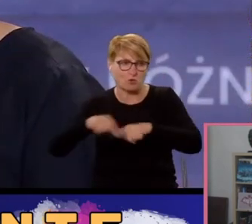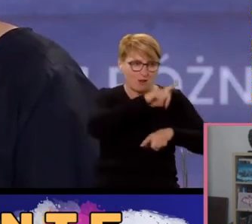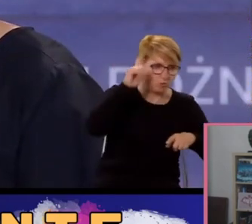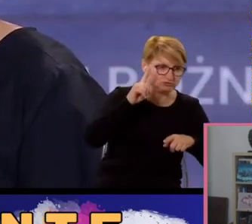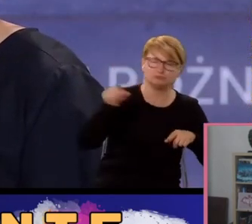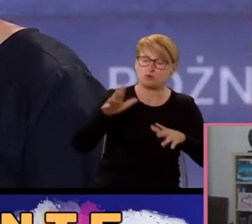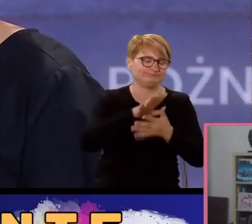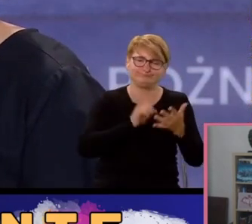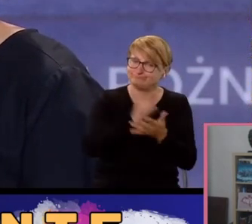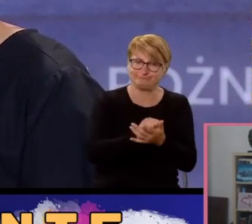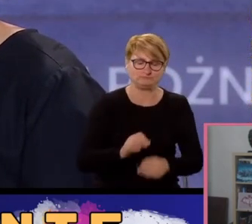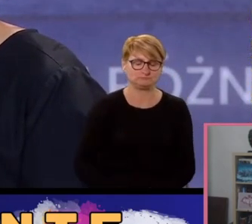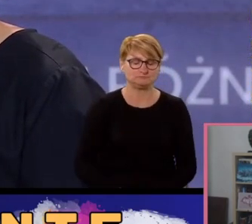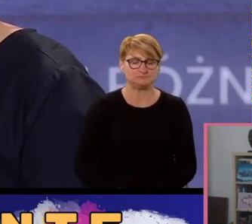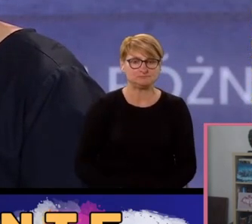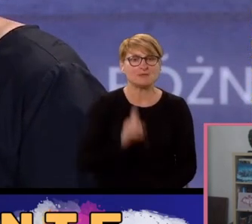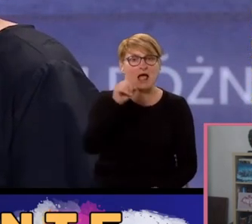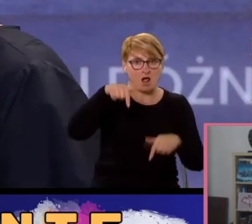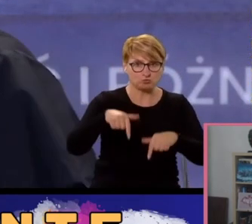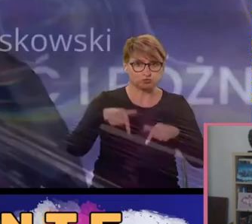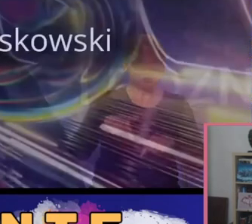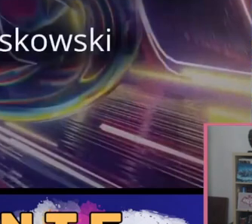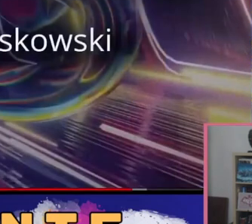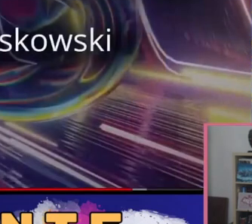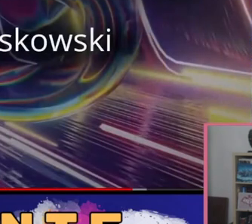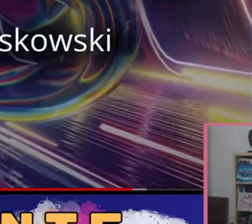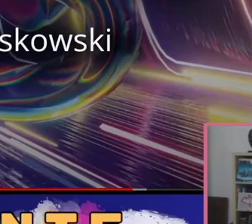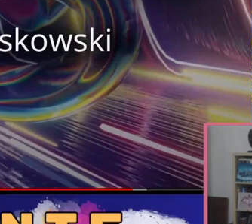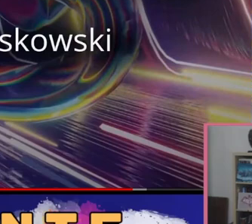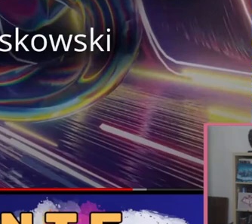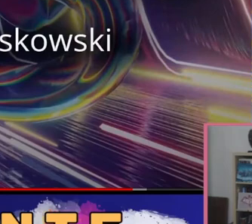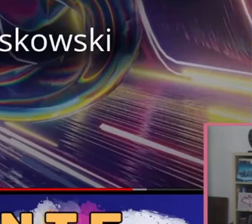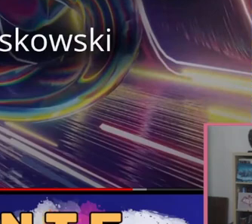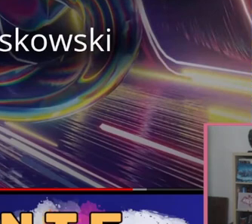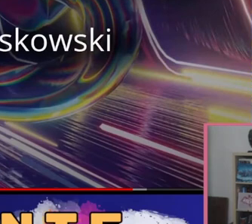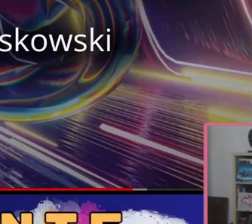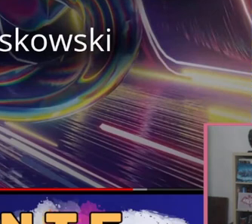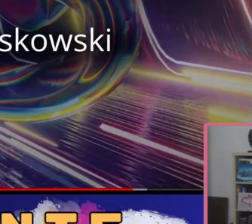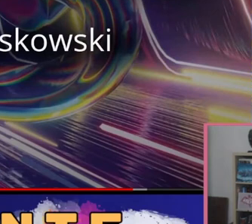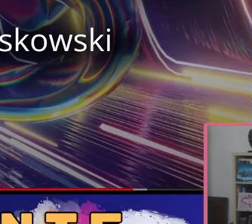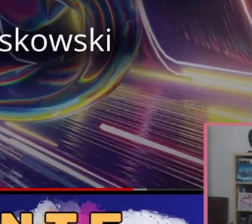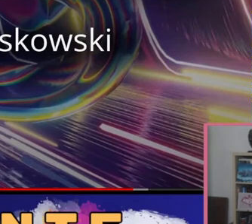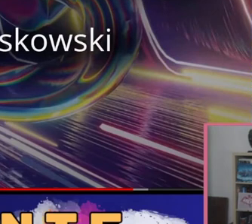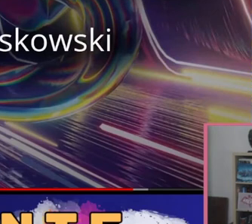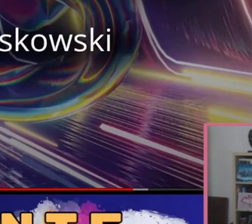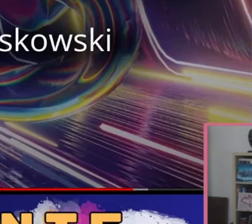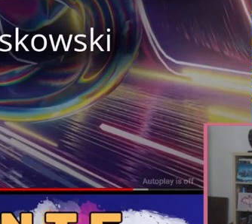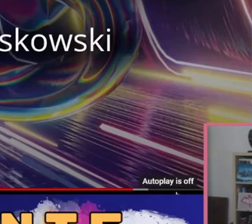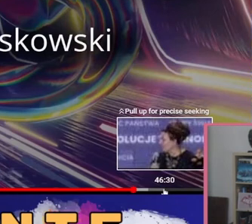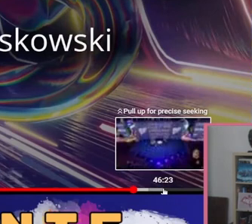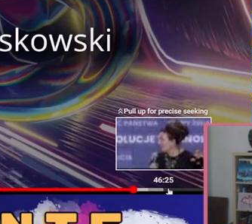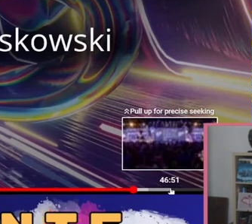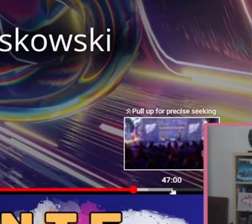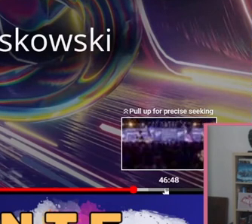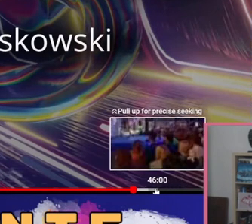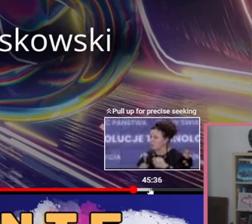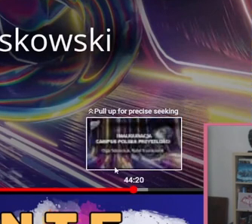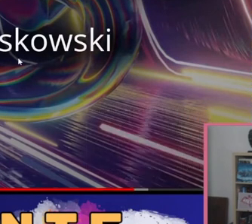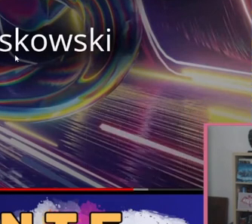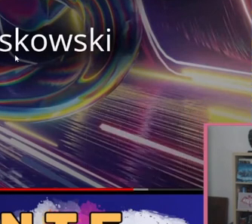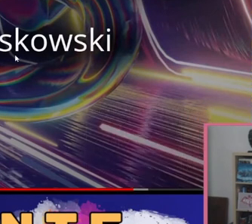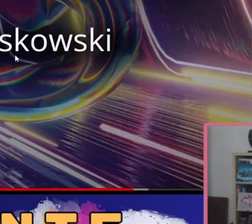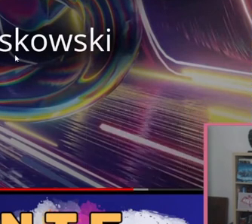katastrofalny. A można w tych światopoglądach, o których mówisz, znaleźć bardzo konkretne źródło. Czemu to się